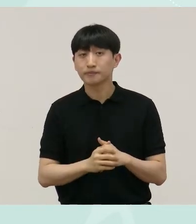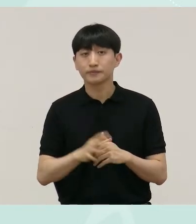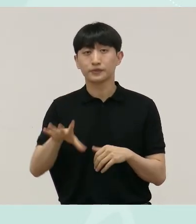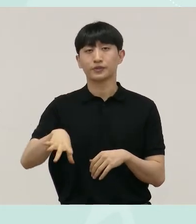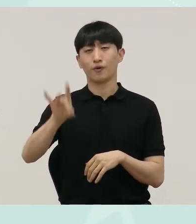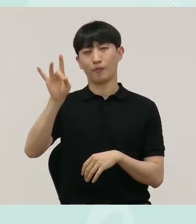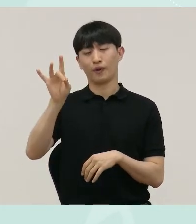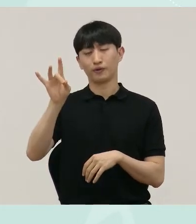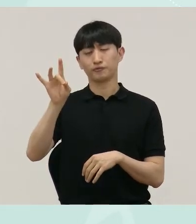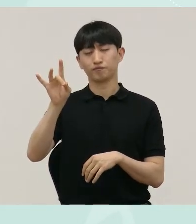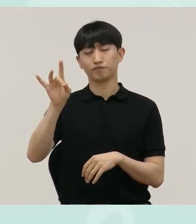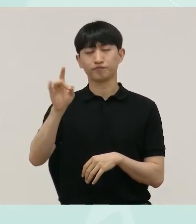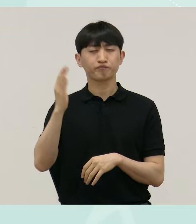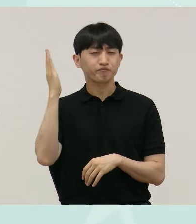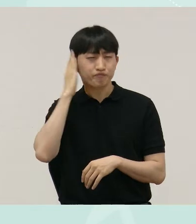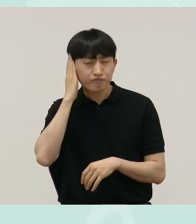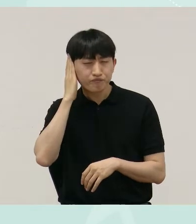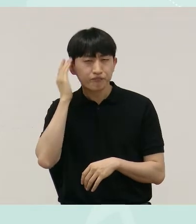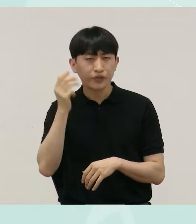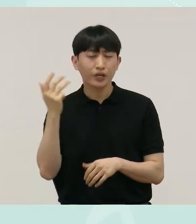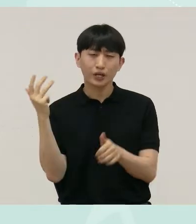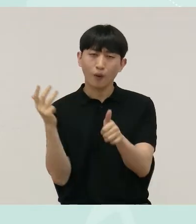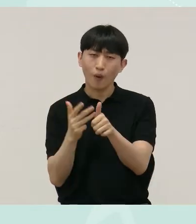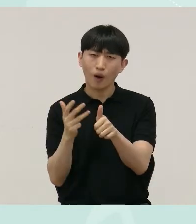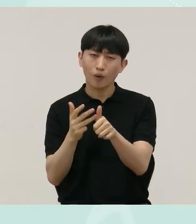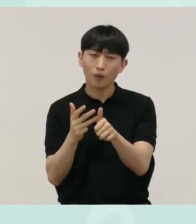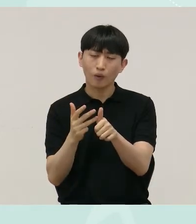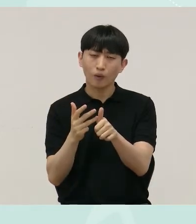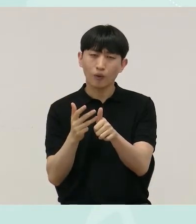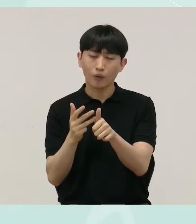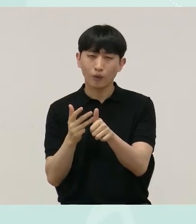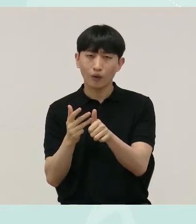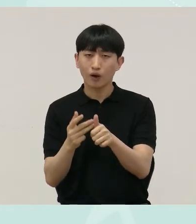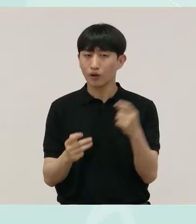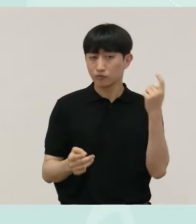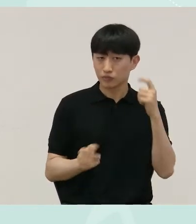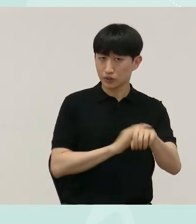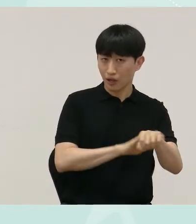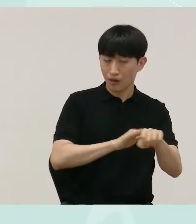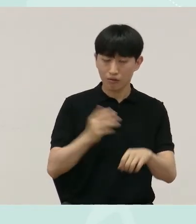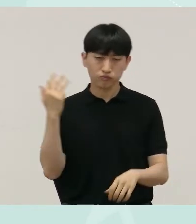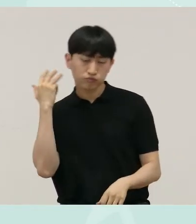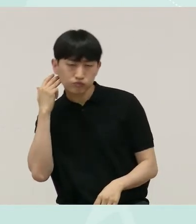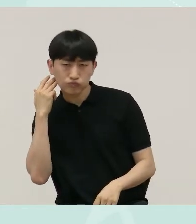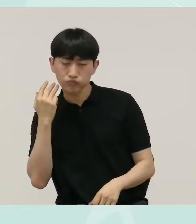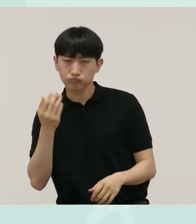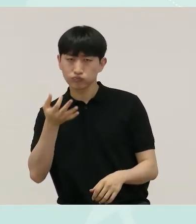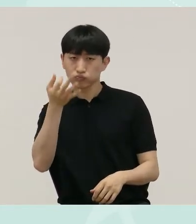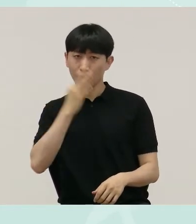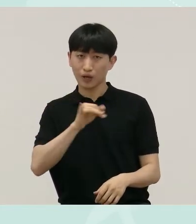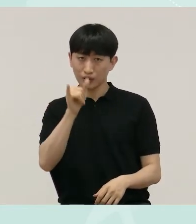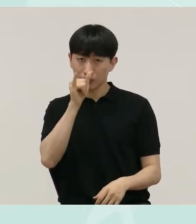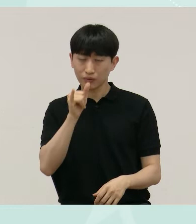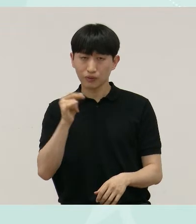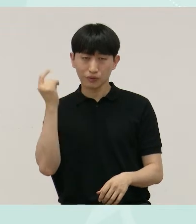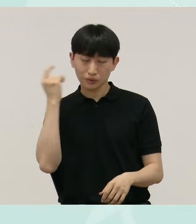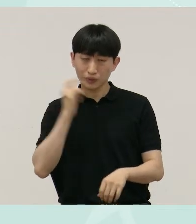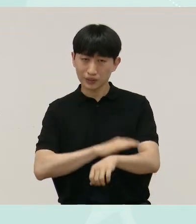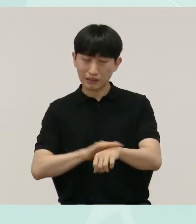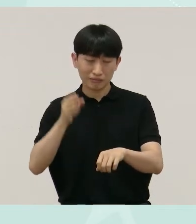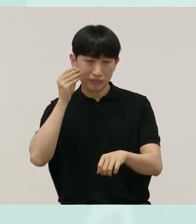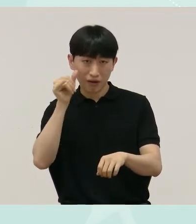전혀 못 듣는 쪽의 인공화를 통한 소리가 서로 잘 어울리겠느냐라고 하는 회의적인 시각이 있었던 건 사실이지만, 특히 이명 해소의